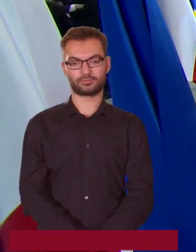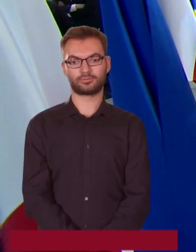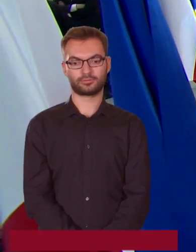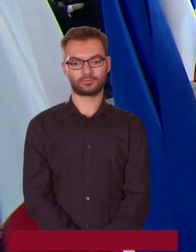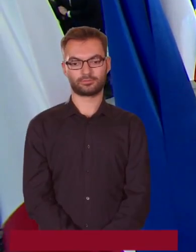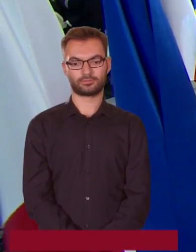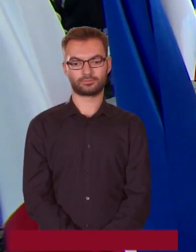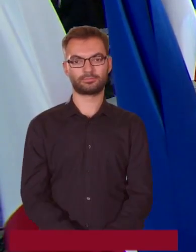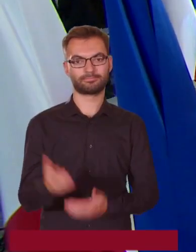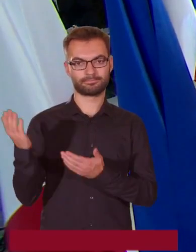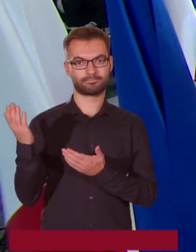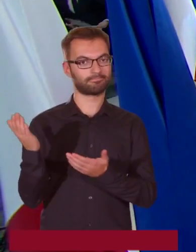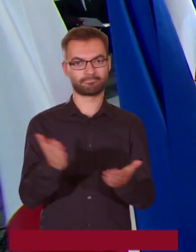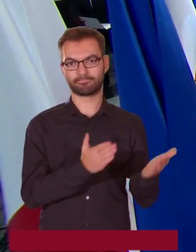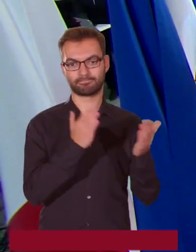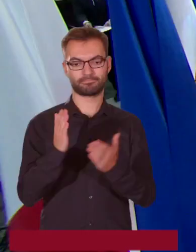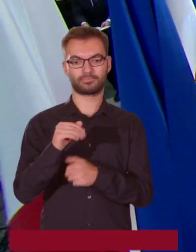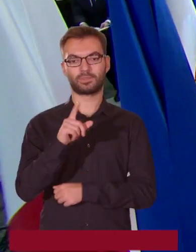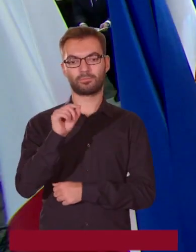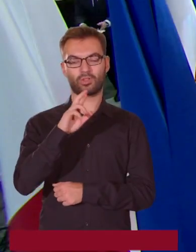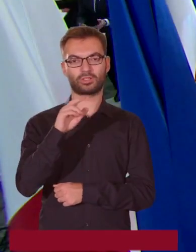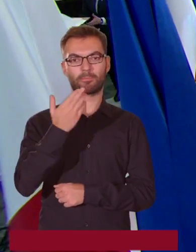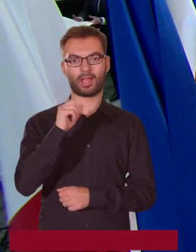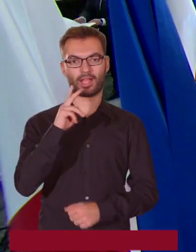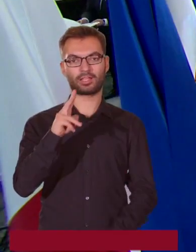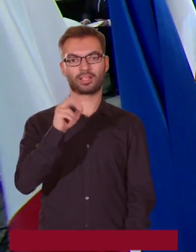pana Piotra Marka Kaletę.